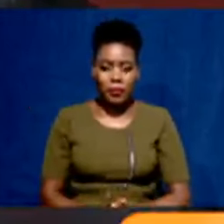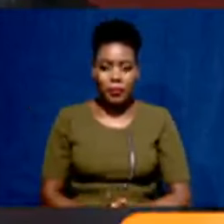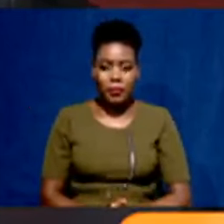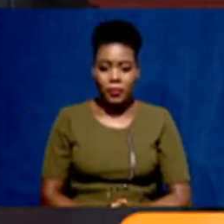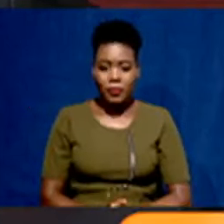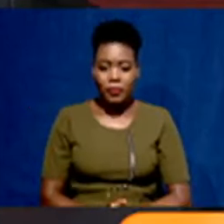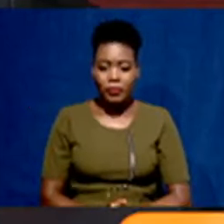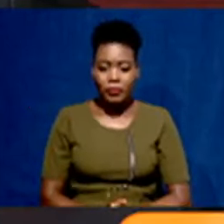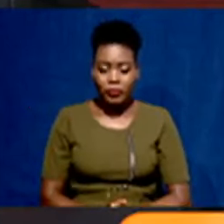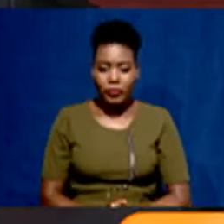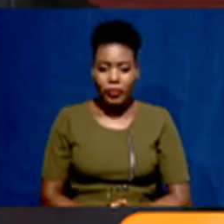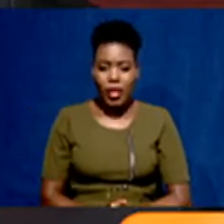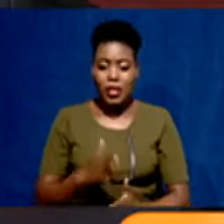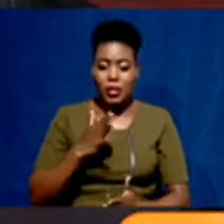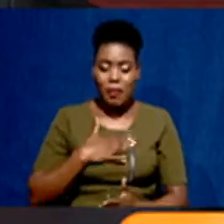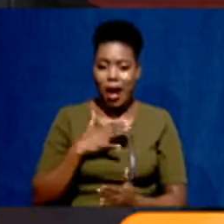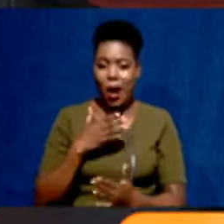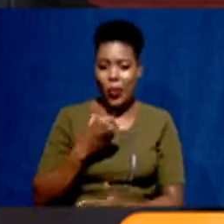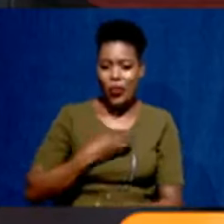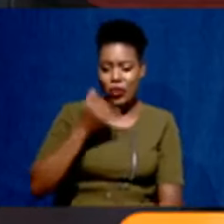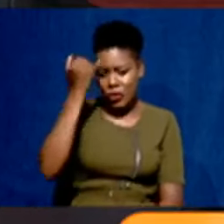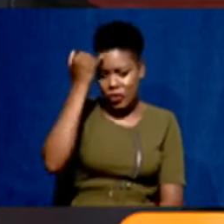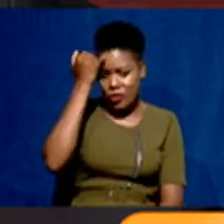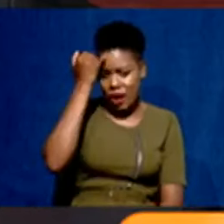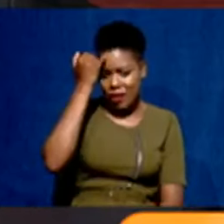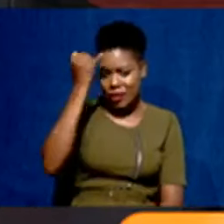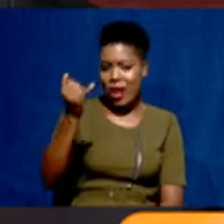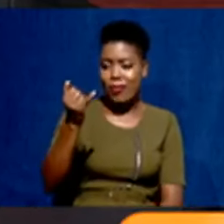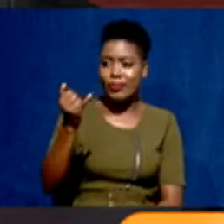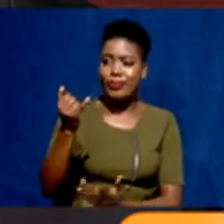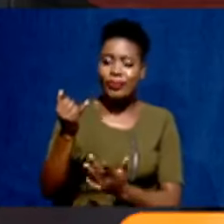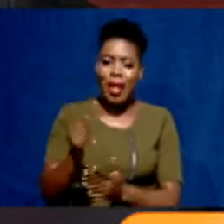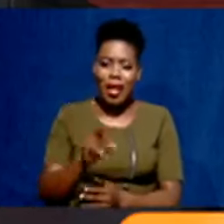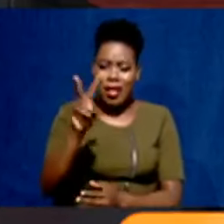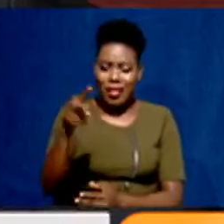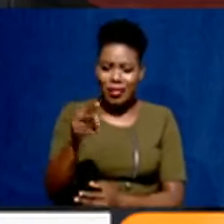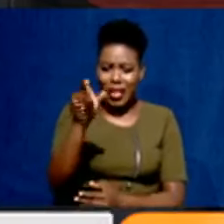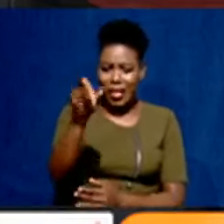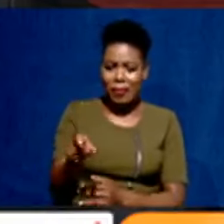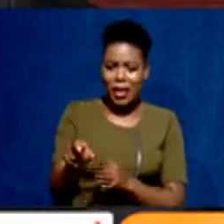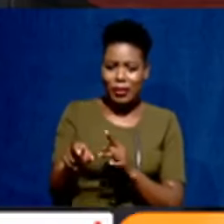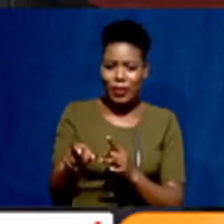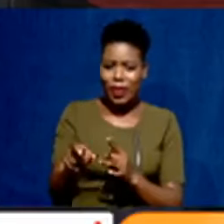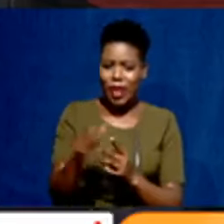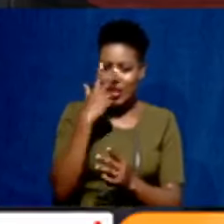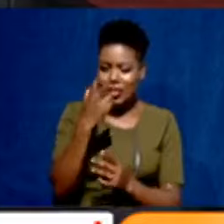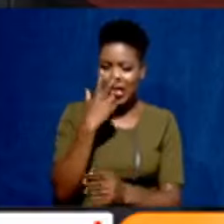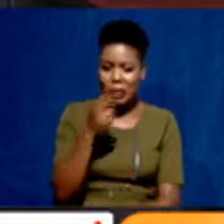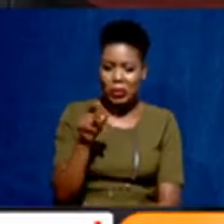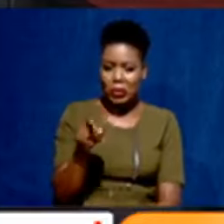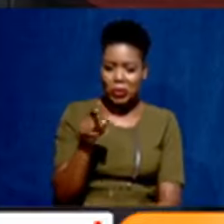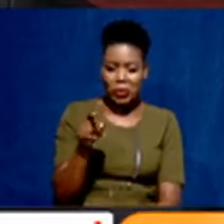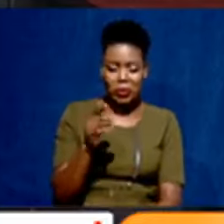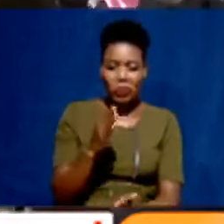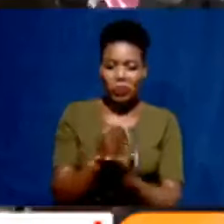It is my considered view that the charge brought against the second accused person was not the